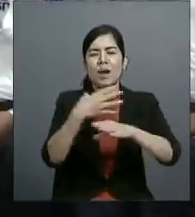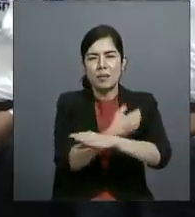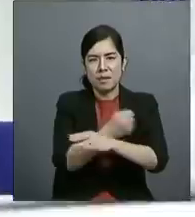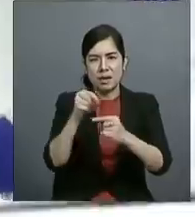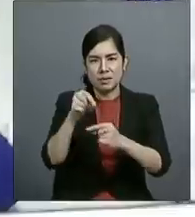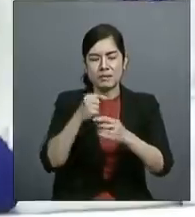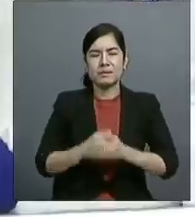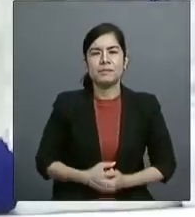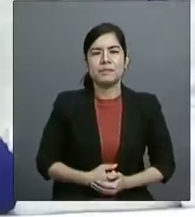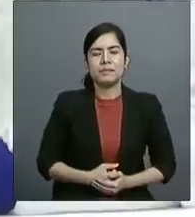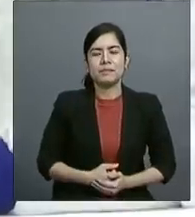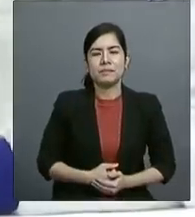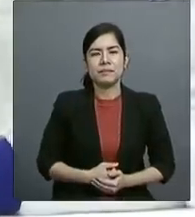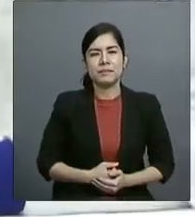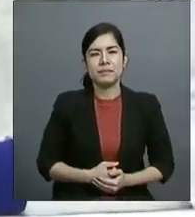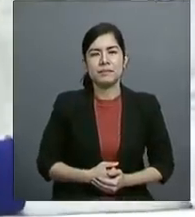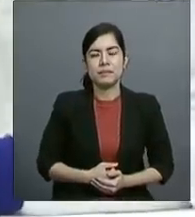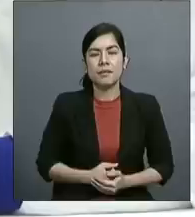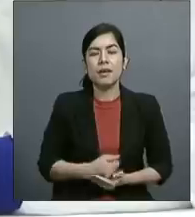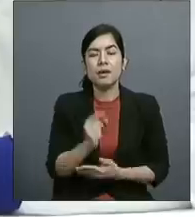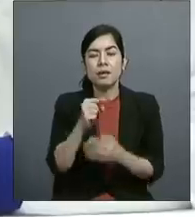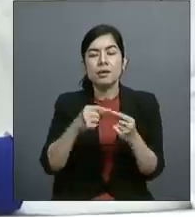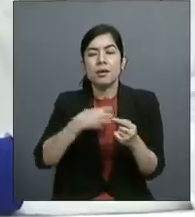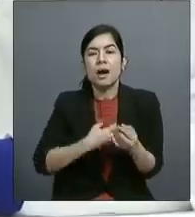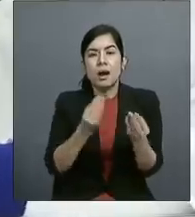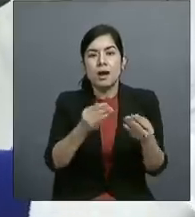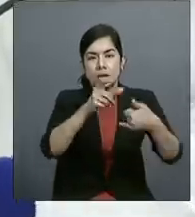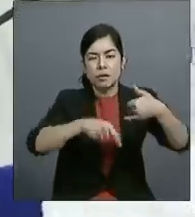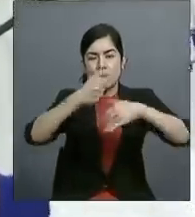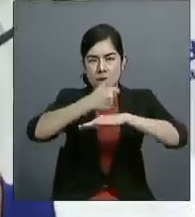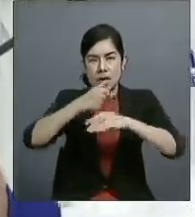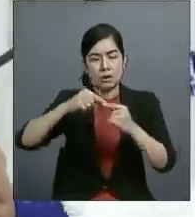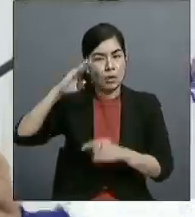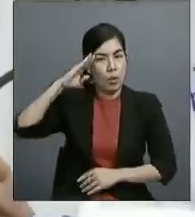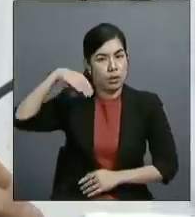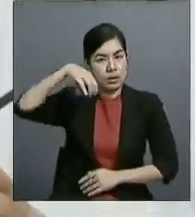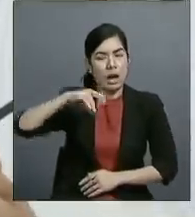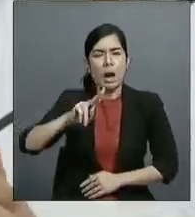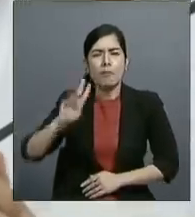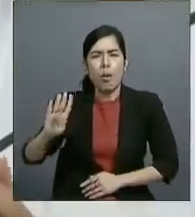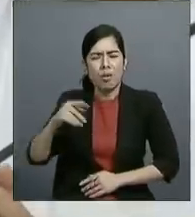ติขออภัยนะคะพรรคไทยรักษาชาติที่อยากให้ผู้บัญชาการทหารบกรักษาความเป็นกลาง